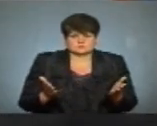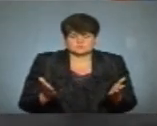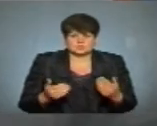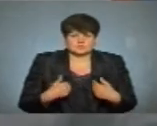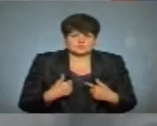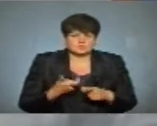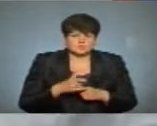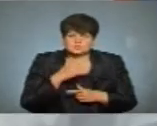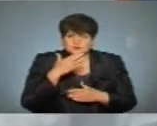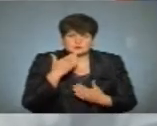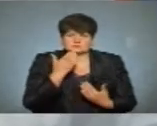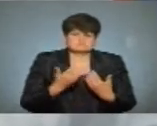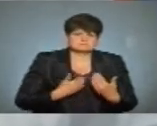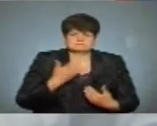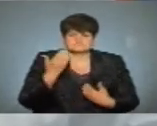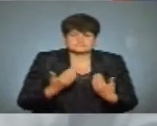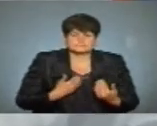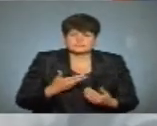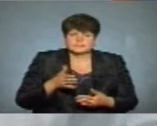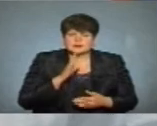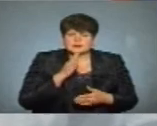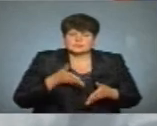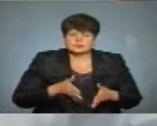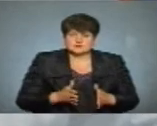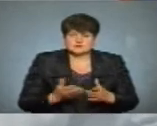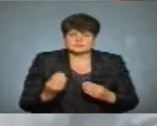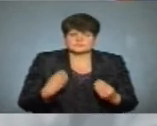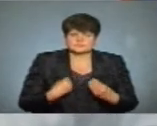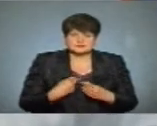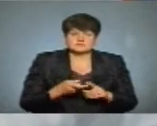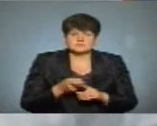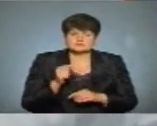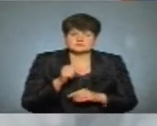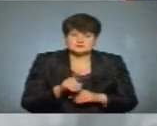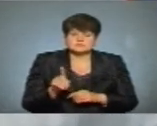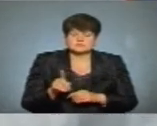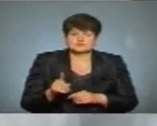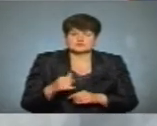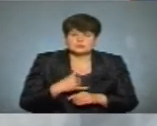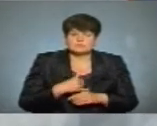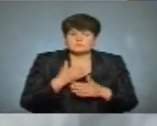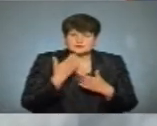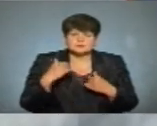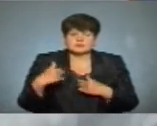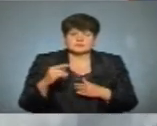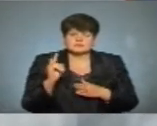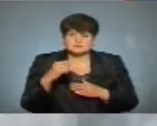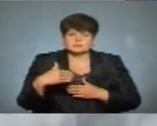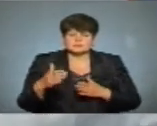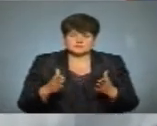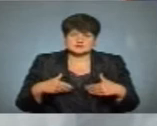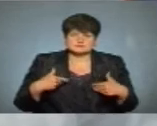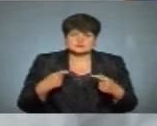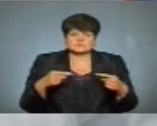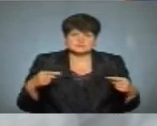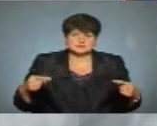дуже багато запитів є від породіль, які звертаються до мене. Значить, в зв'язку з тим, що в мене немає бебі-боксів, я зверталася в